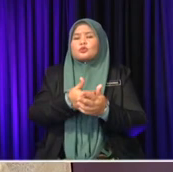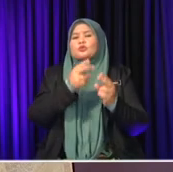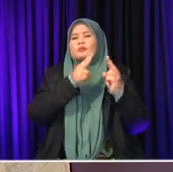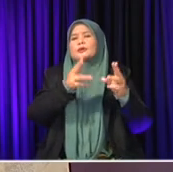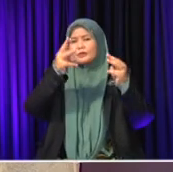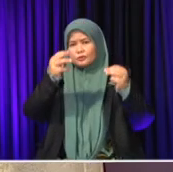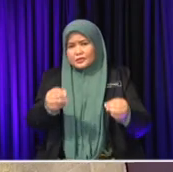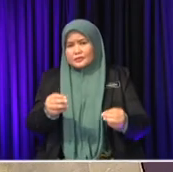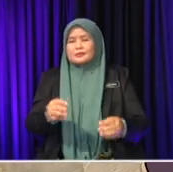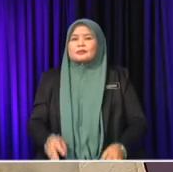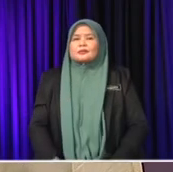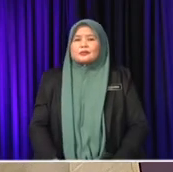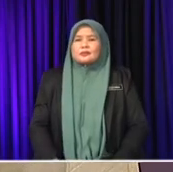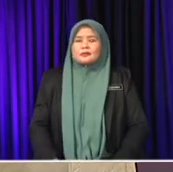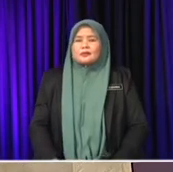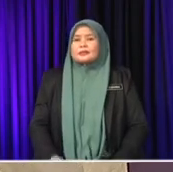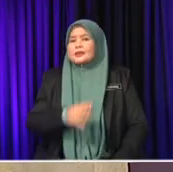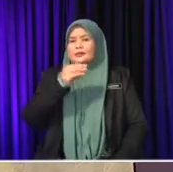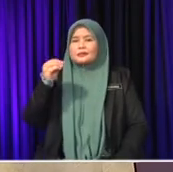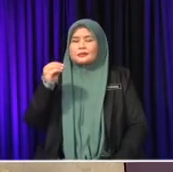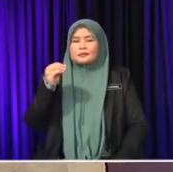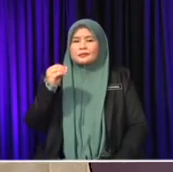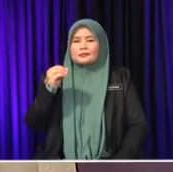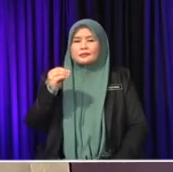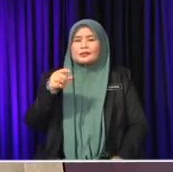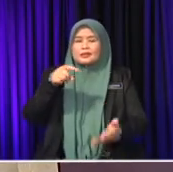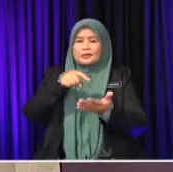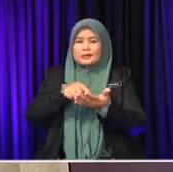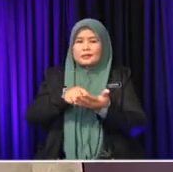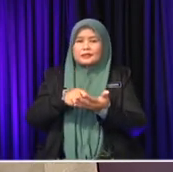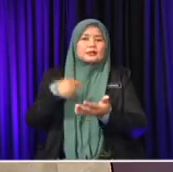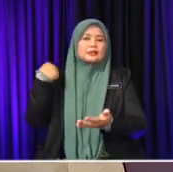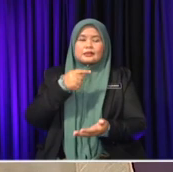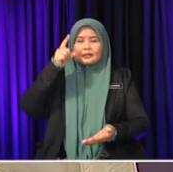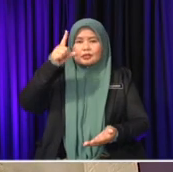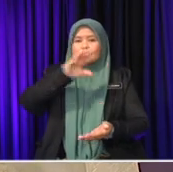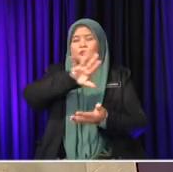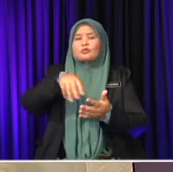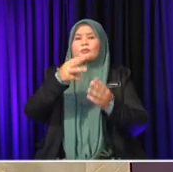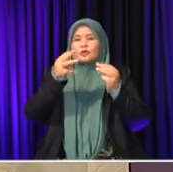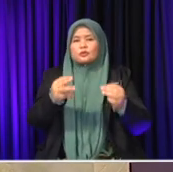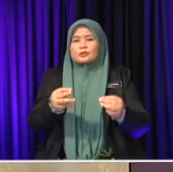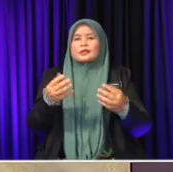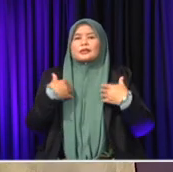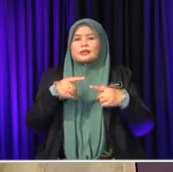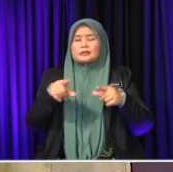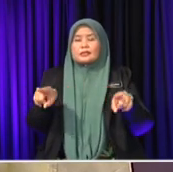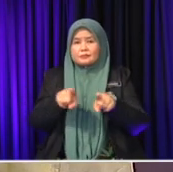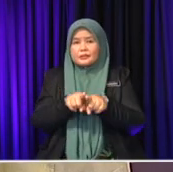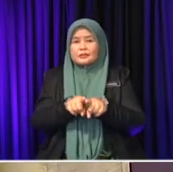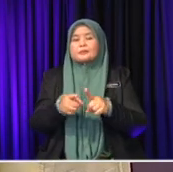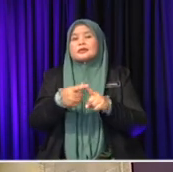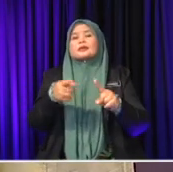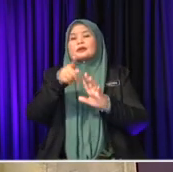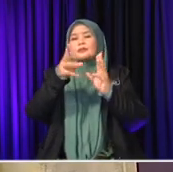ya oke dan ini kita lihat ya Semua manusia adalah sama dari segi kemanusiaan